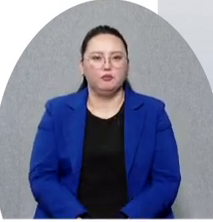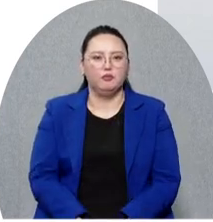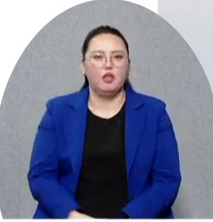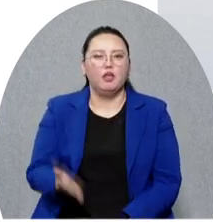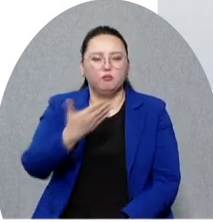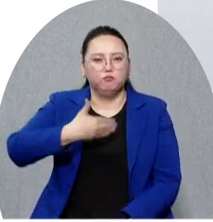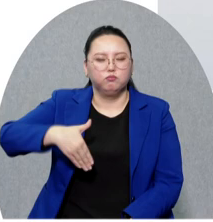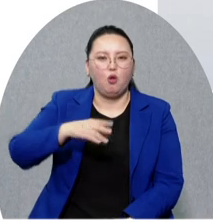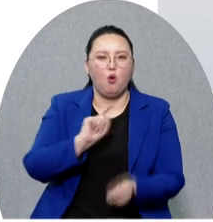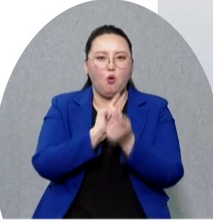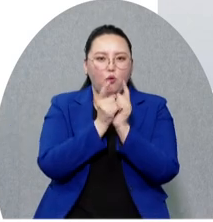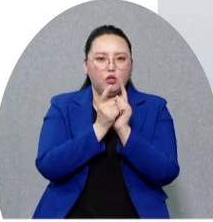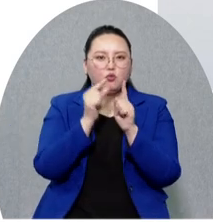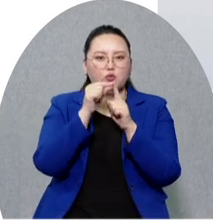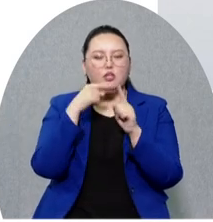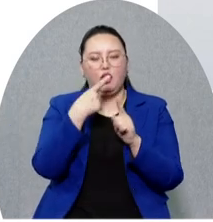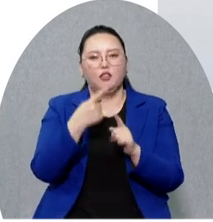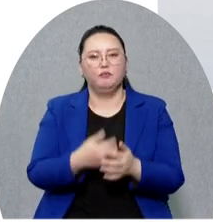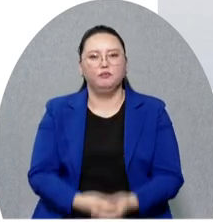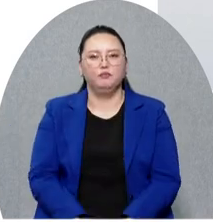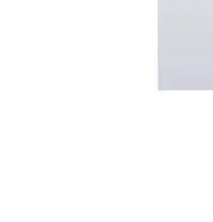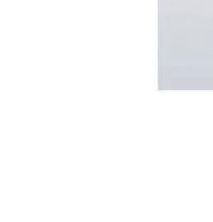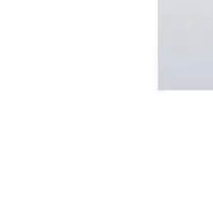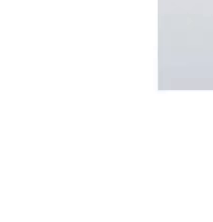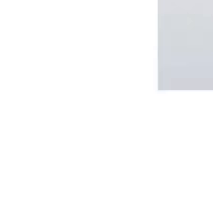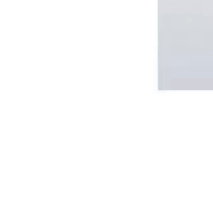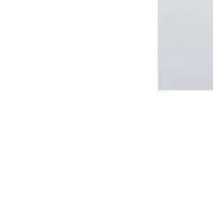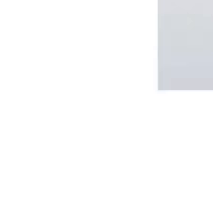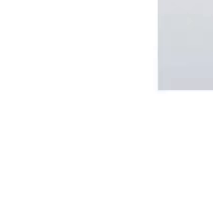бичнэ. Эдгэрийг хувилгач үсэг гэдэг.